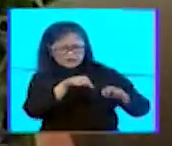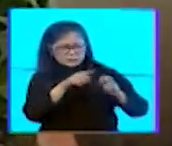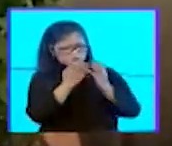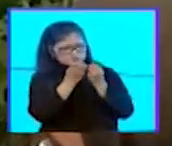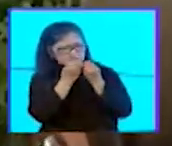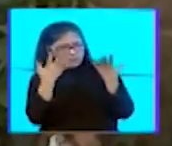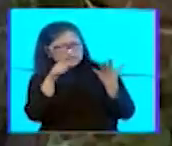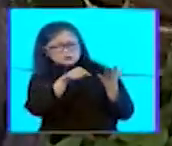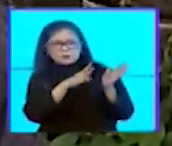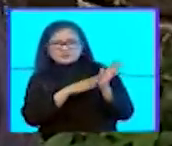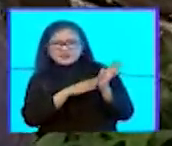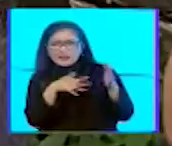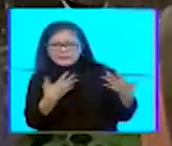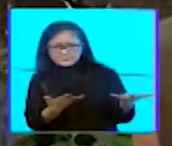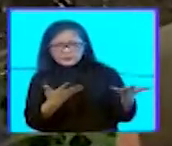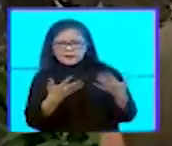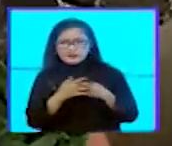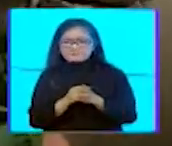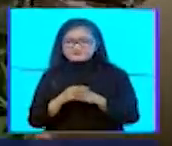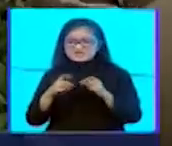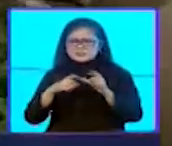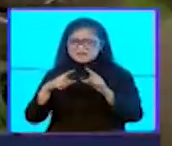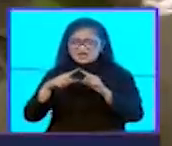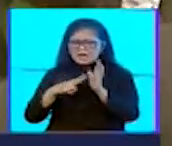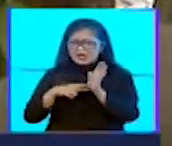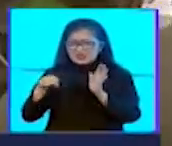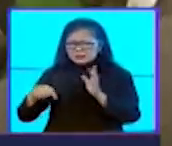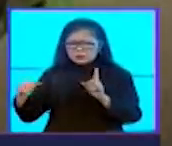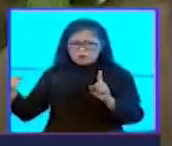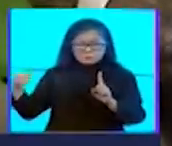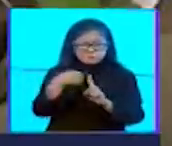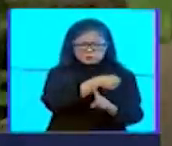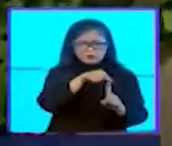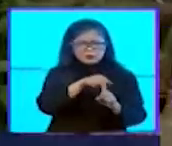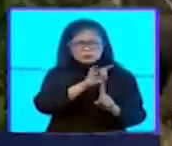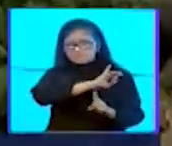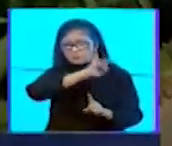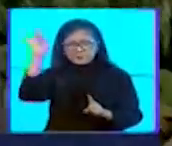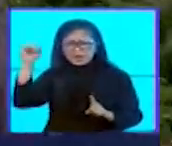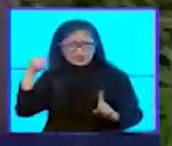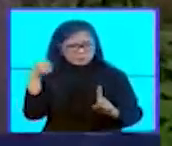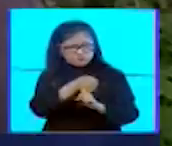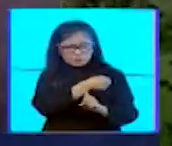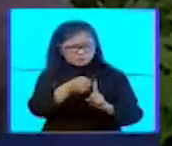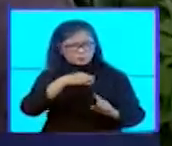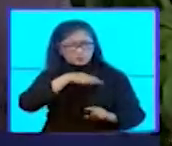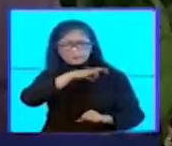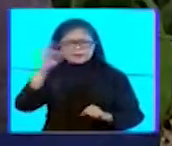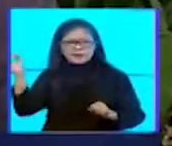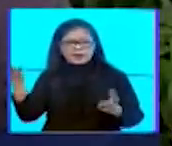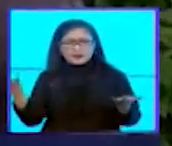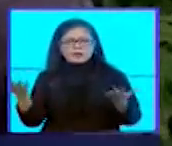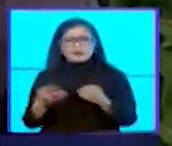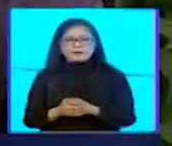perkaranya. Sean tidak pernah melakukan hal tersebut, penganiayaan. Makanya